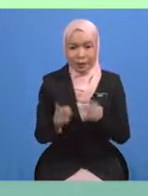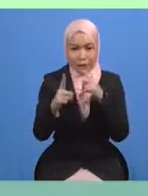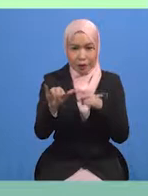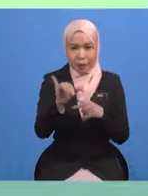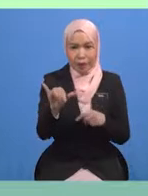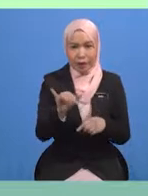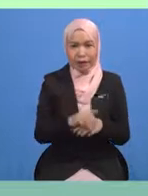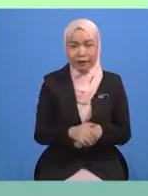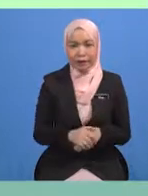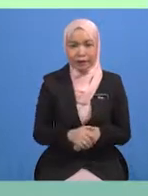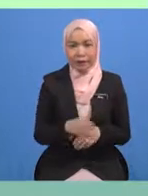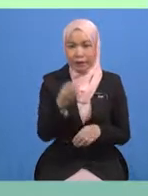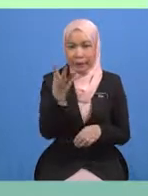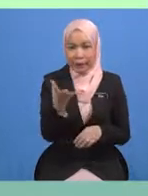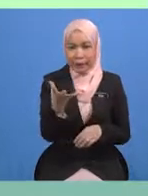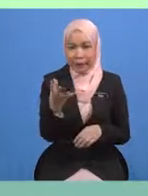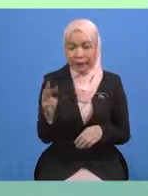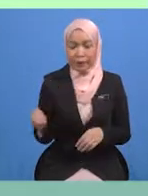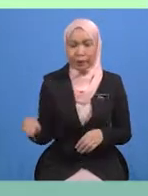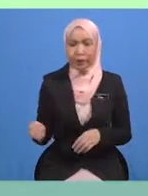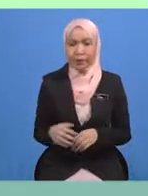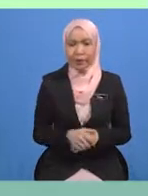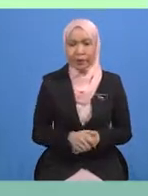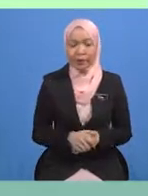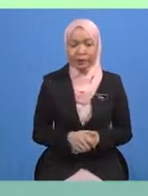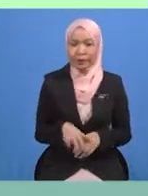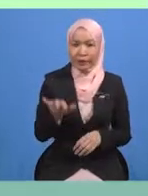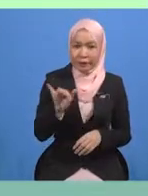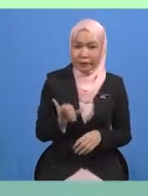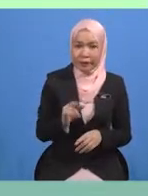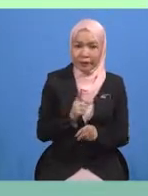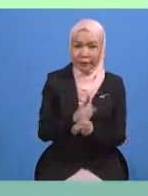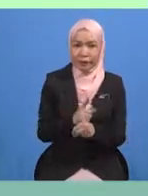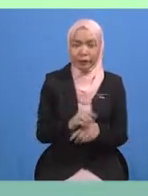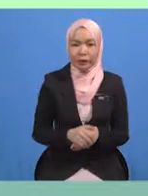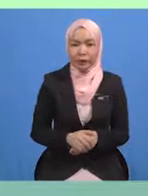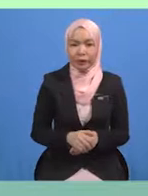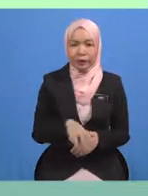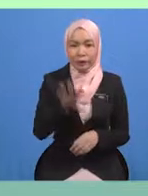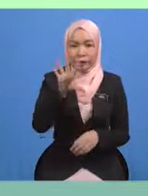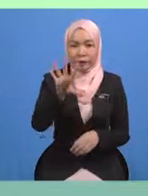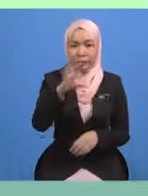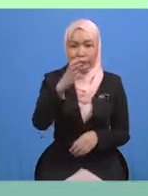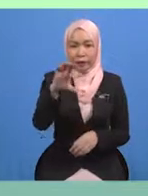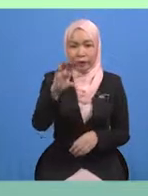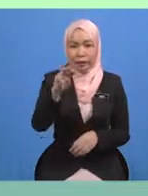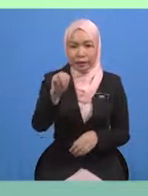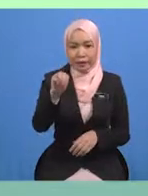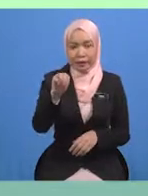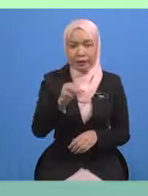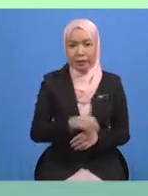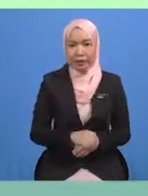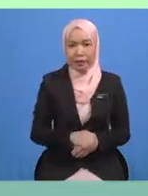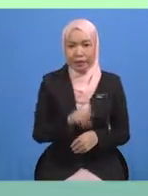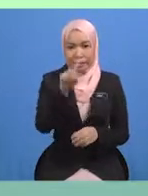Jawapannya, berapa murid-murid? Ya, betul. 500 meter per